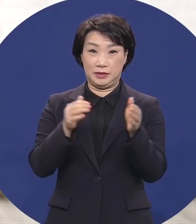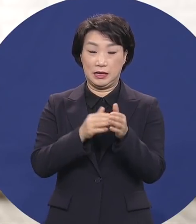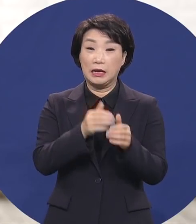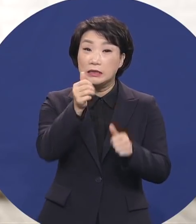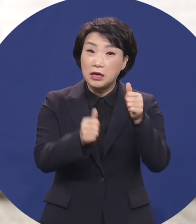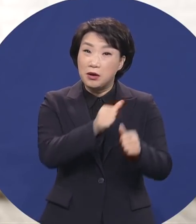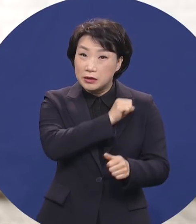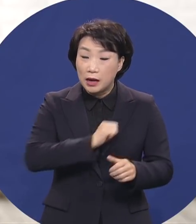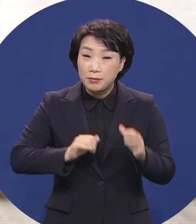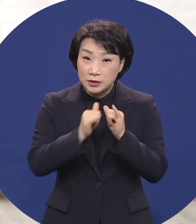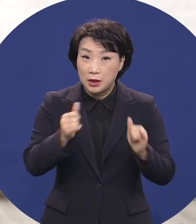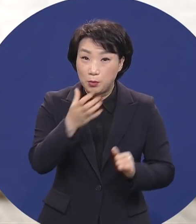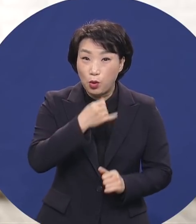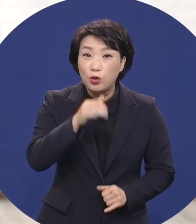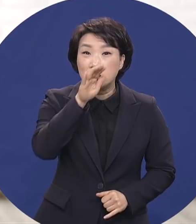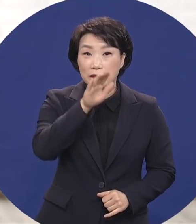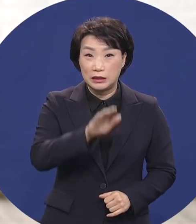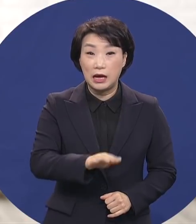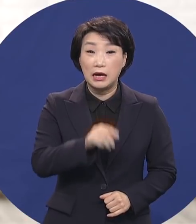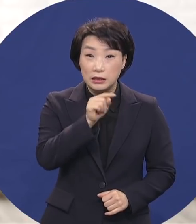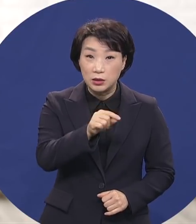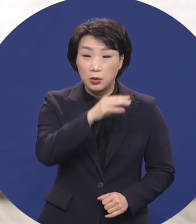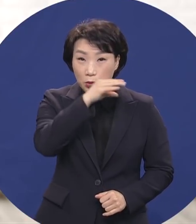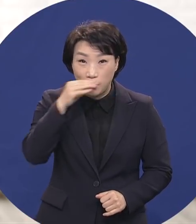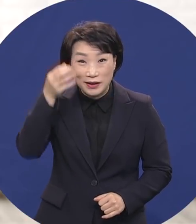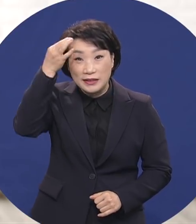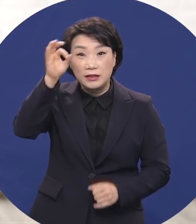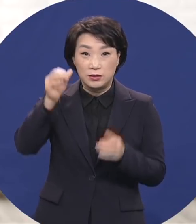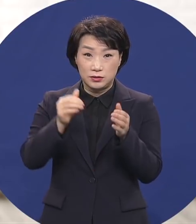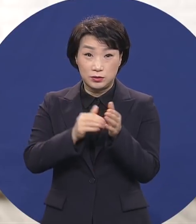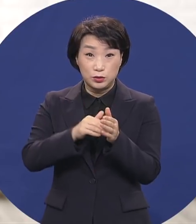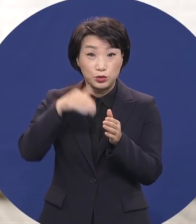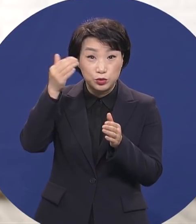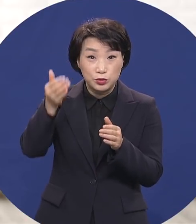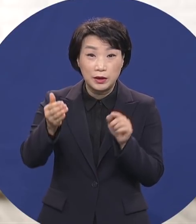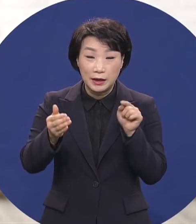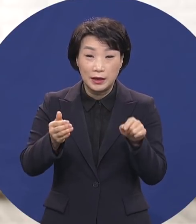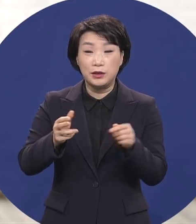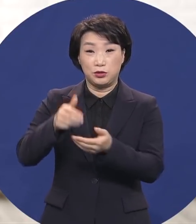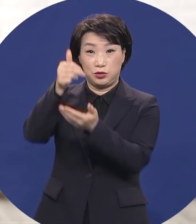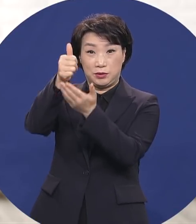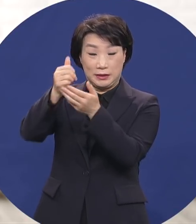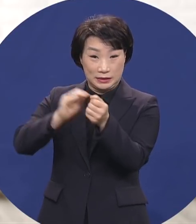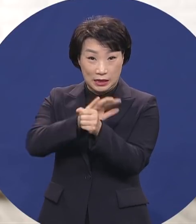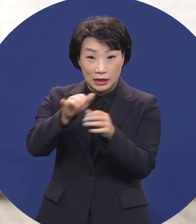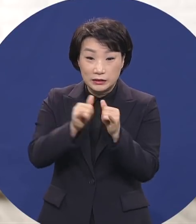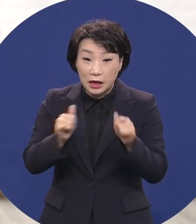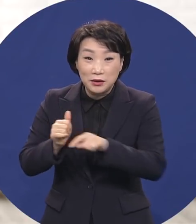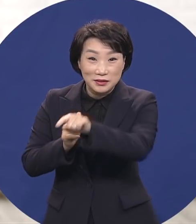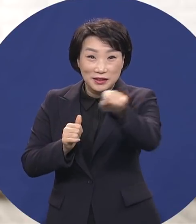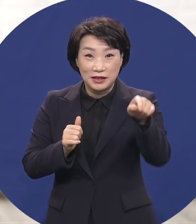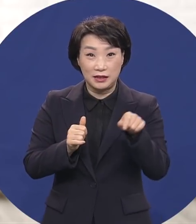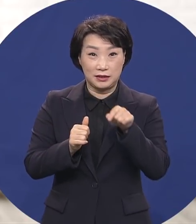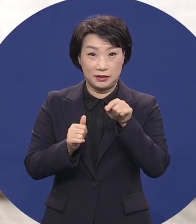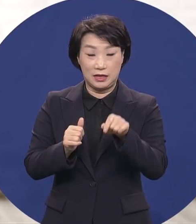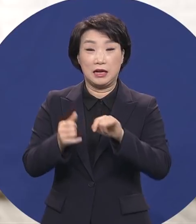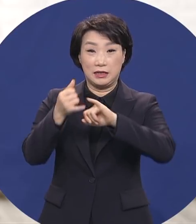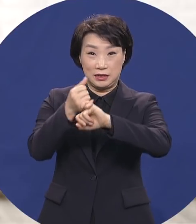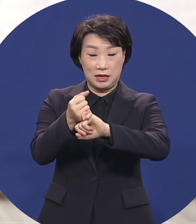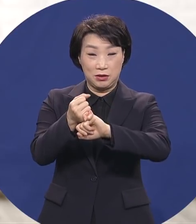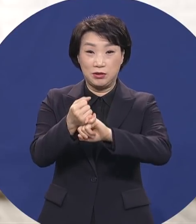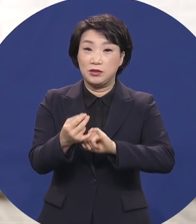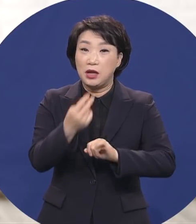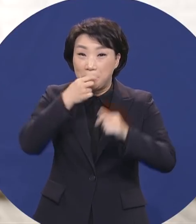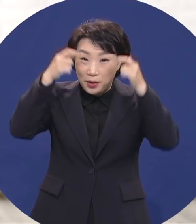시험을 참는 자는 복이 있도다. 이것에 옳다 인정하심을 받은 후에 주께서 자기를 사랑하는 자들에게